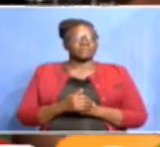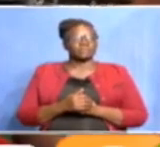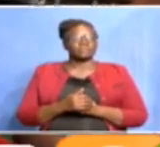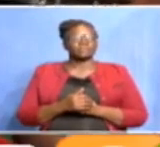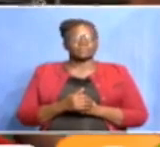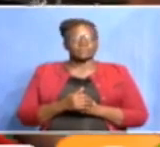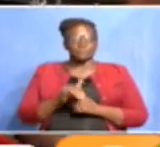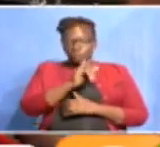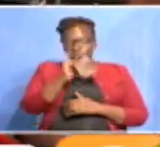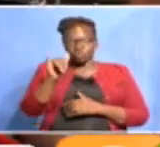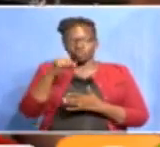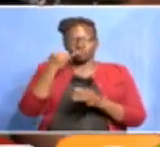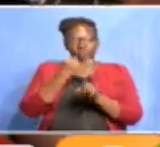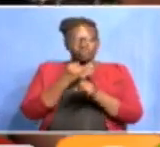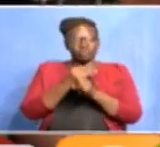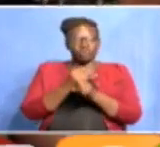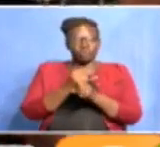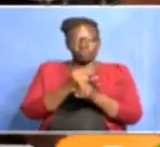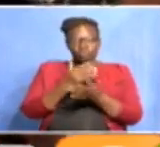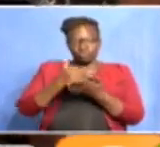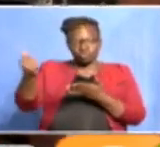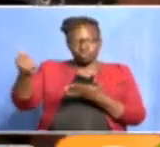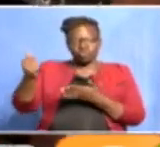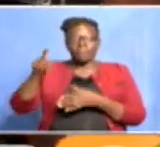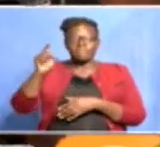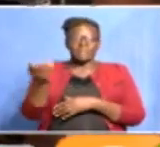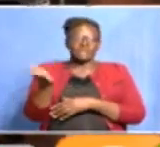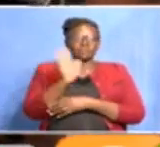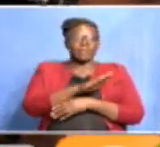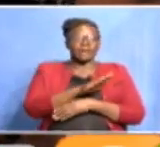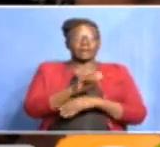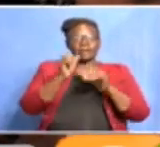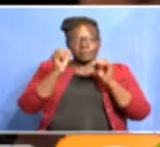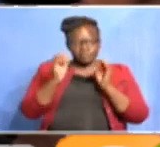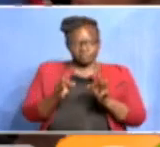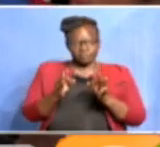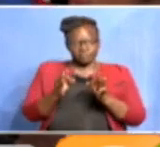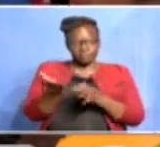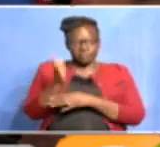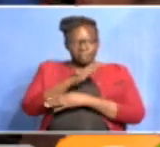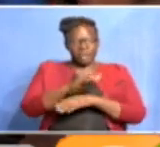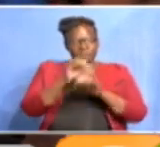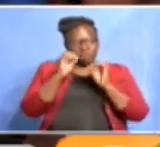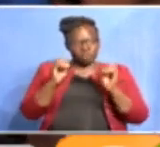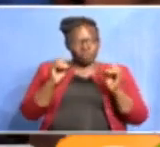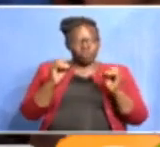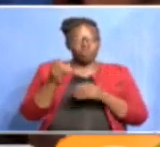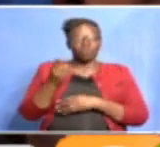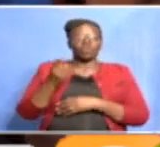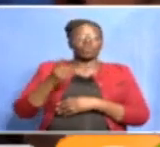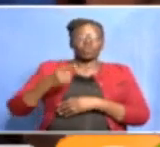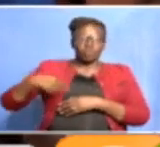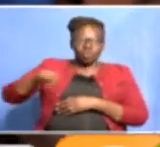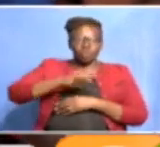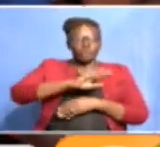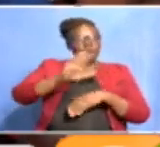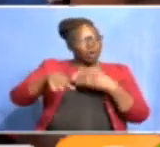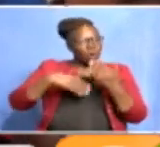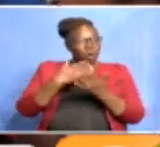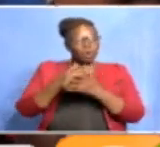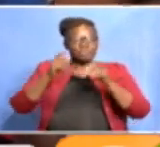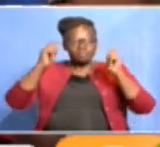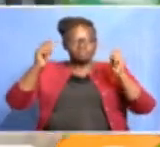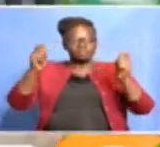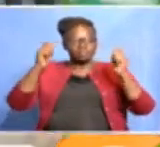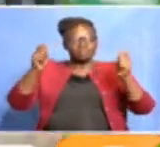kazini warudishwe. Kama hawatarudishwa, tutaitisha mgomo wa madaktari